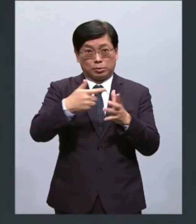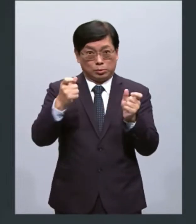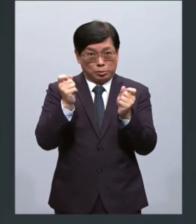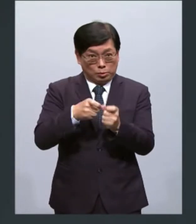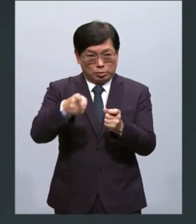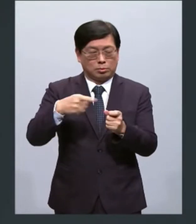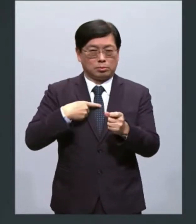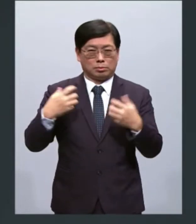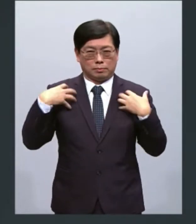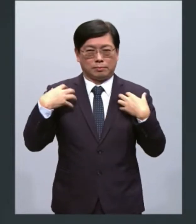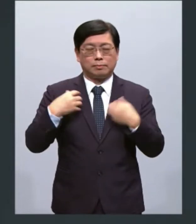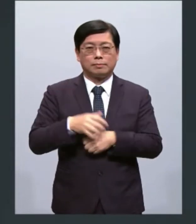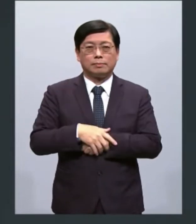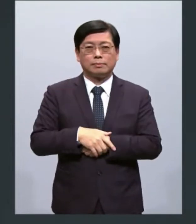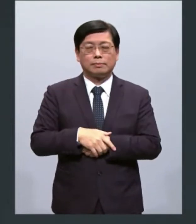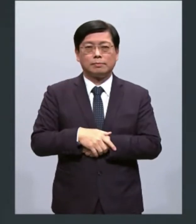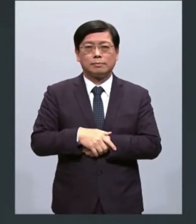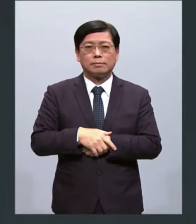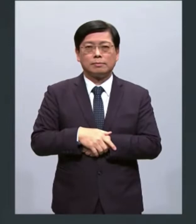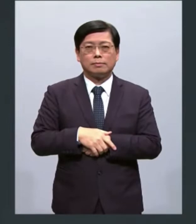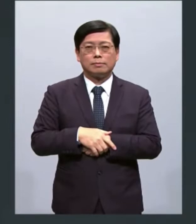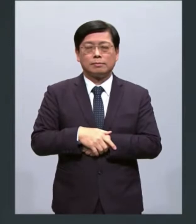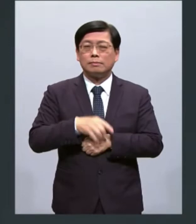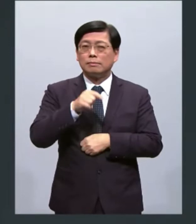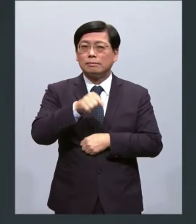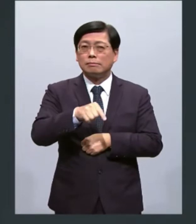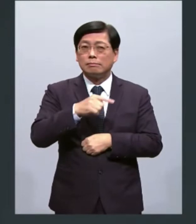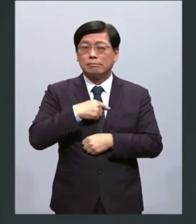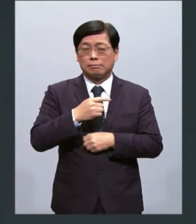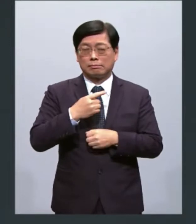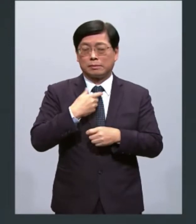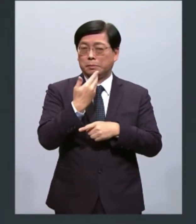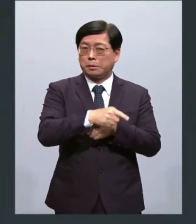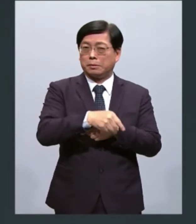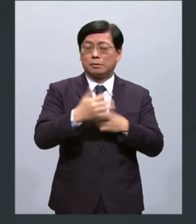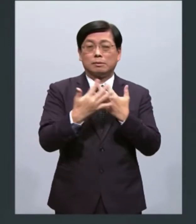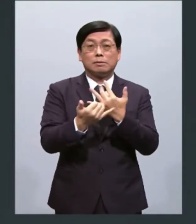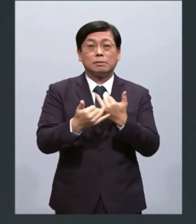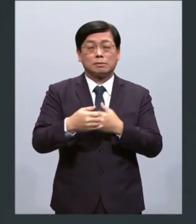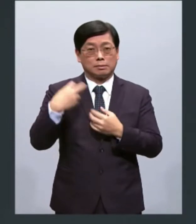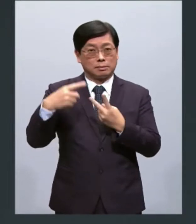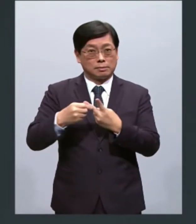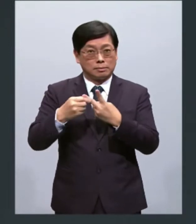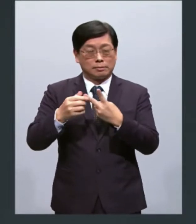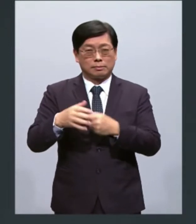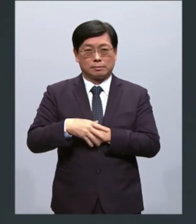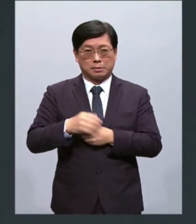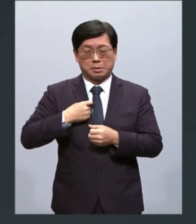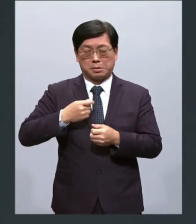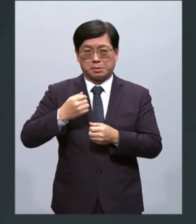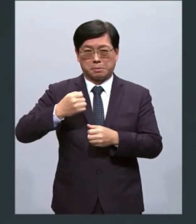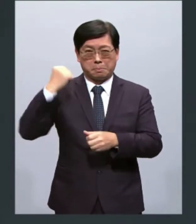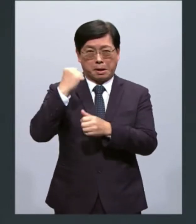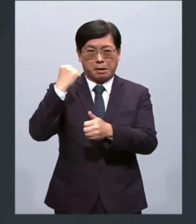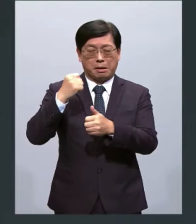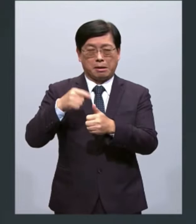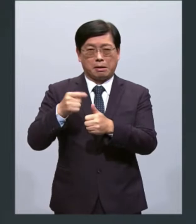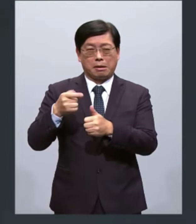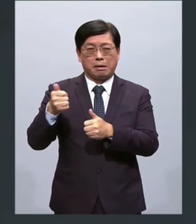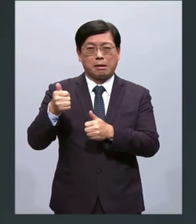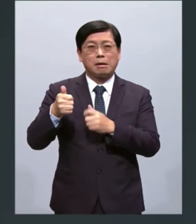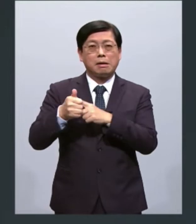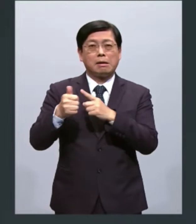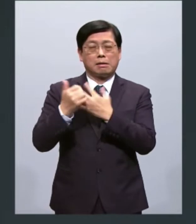片来决定的。这位死去的孩子，还有那一位拿出弹簧刀的孩